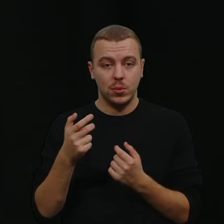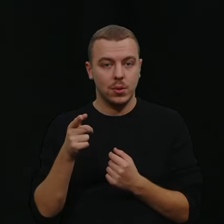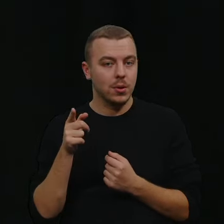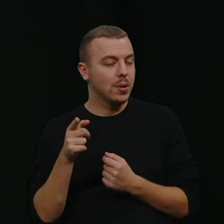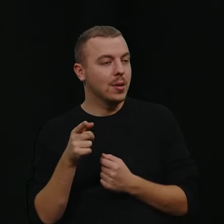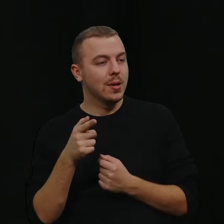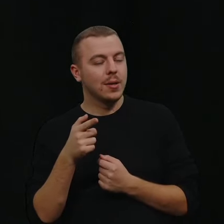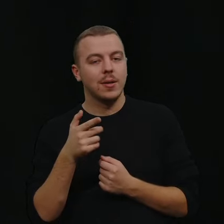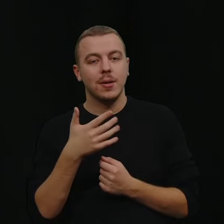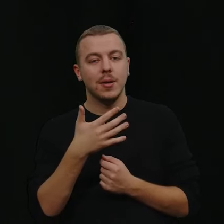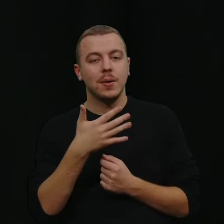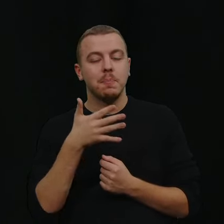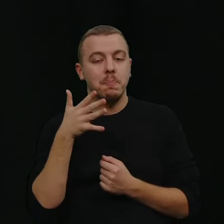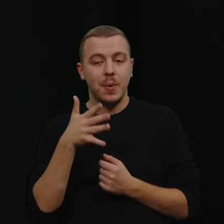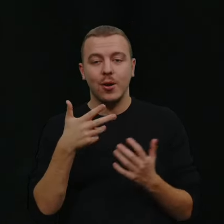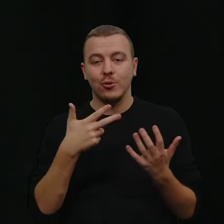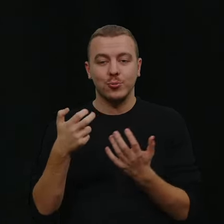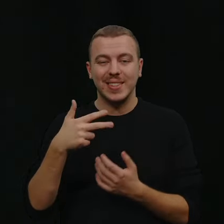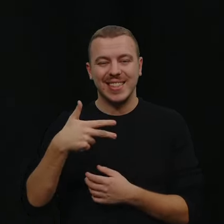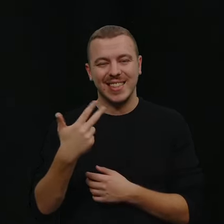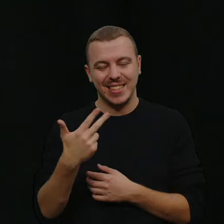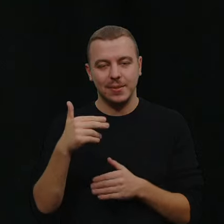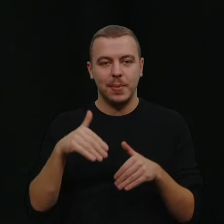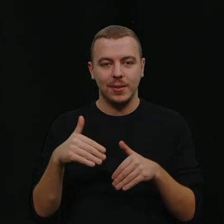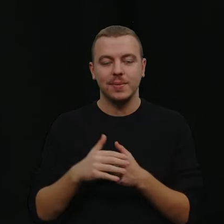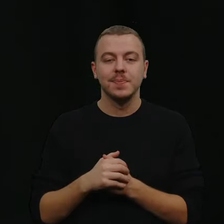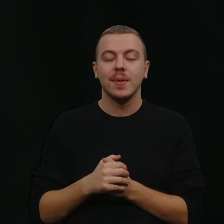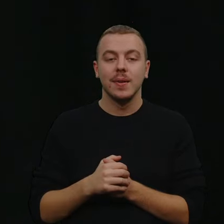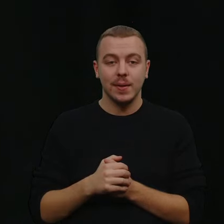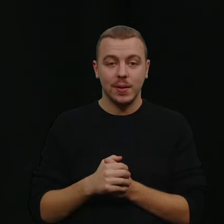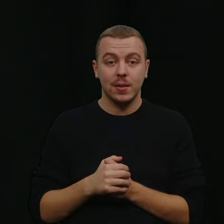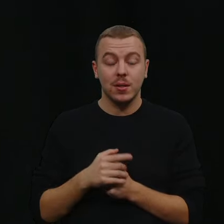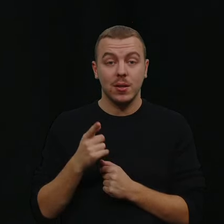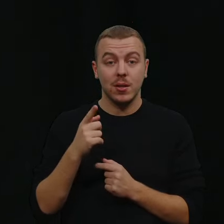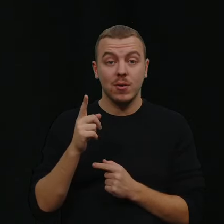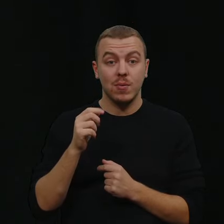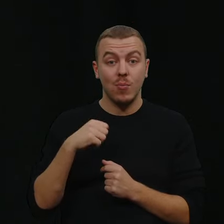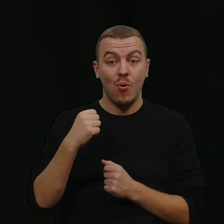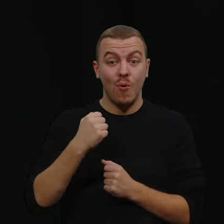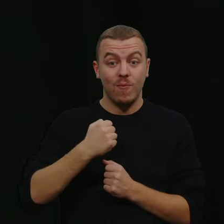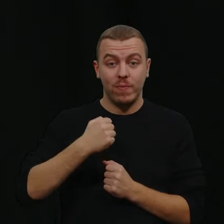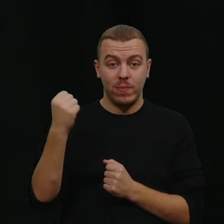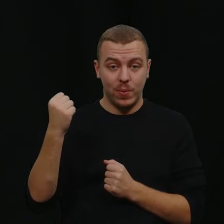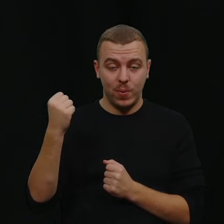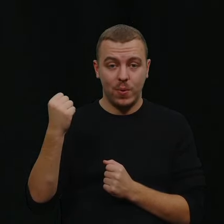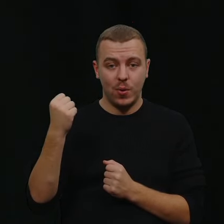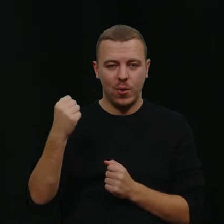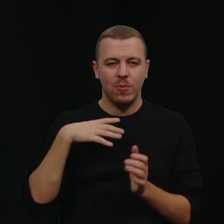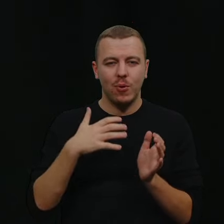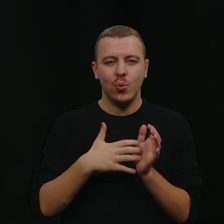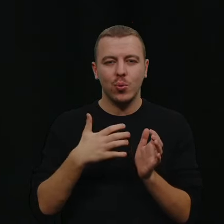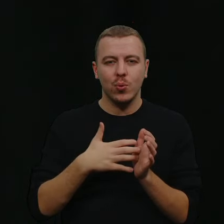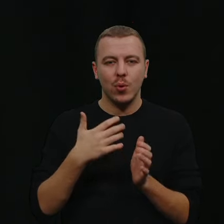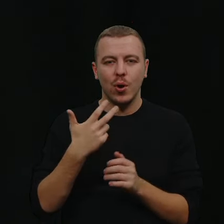5803 balsus, jeigu tiksliai. Ačiū. Tai iki pergalės pirmajame ture